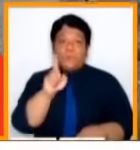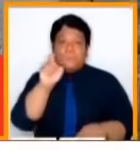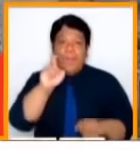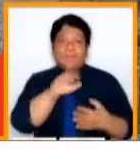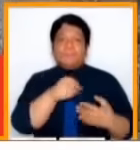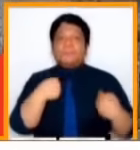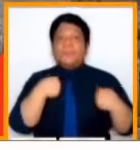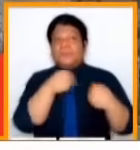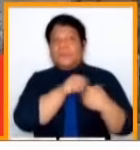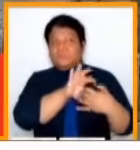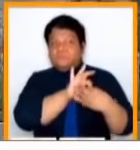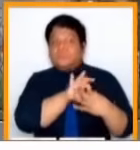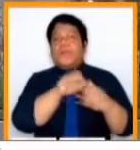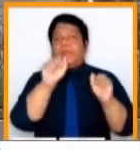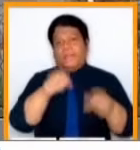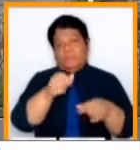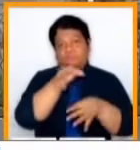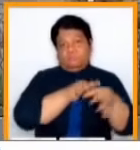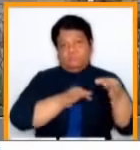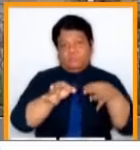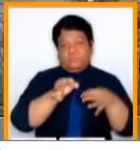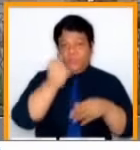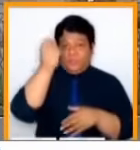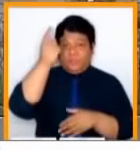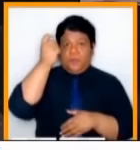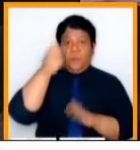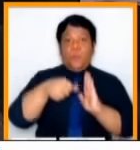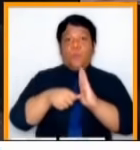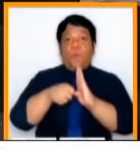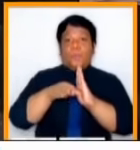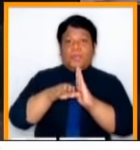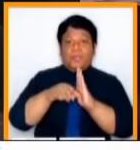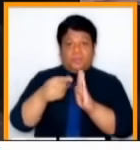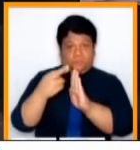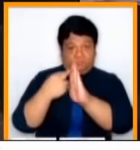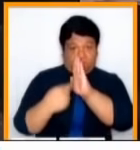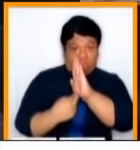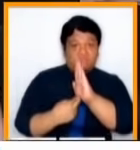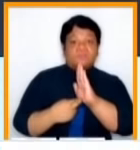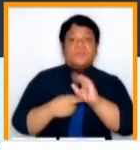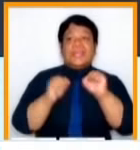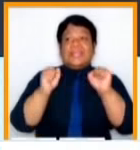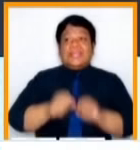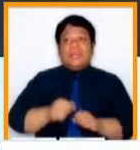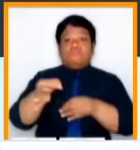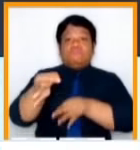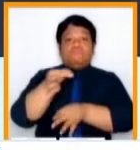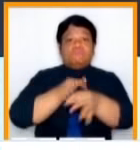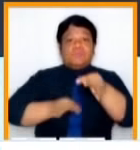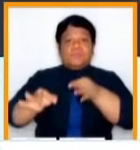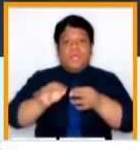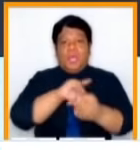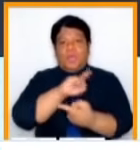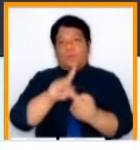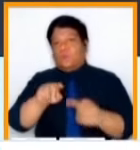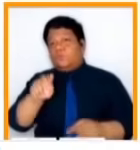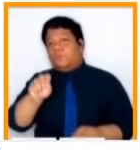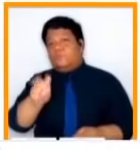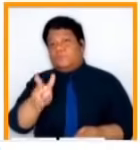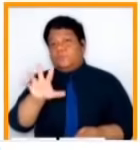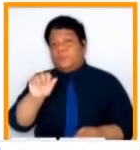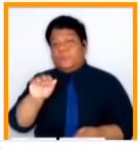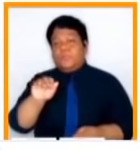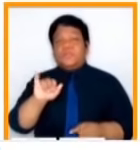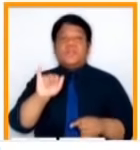COMELEC, pinapayagan hanggang November 15 ang substitution o pagpapalit sa isang kandidato kung ito ay namatay, nag-withdraw